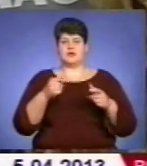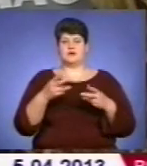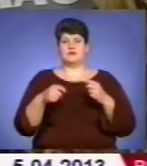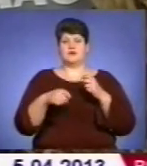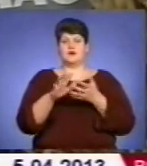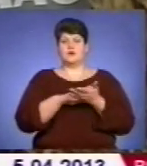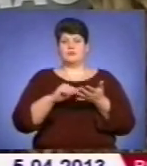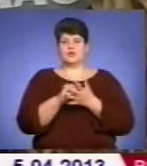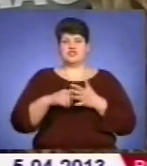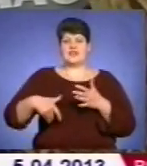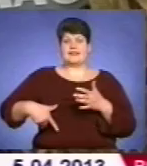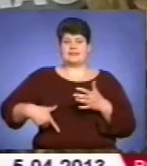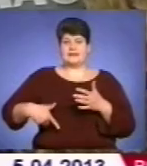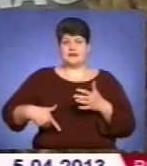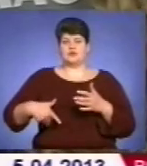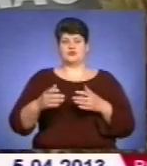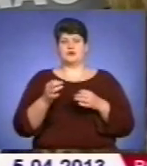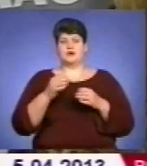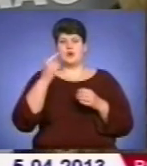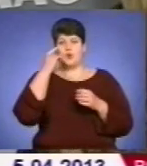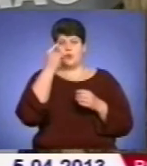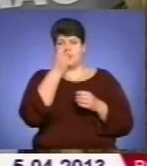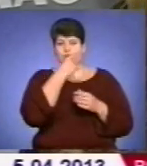ураження дрібних судин очей,